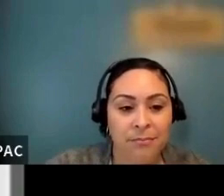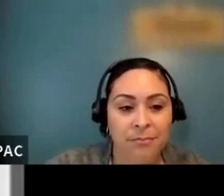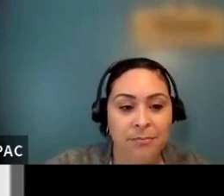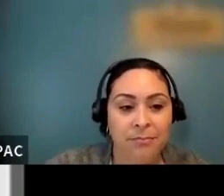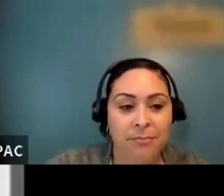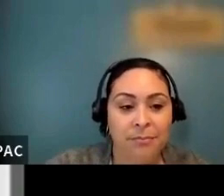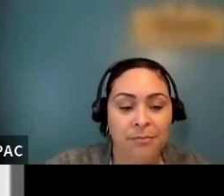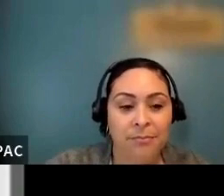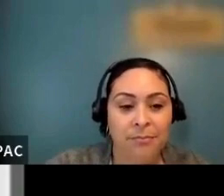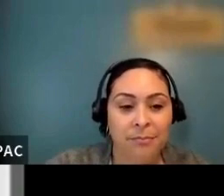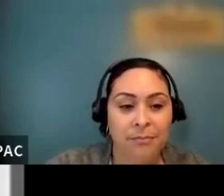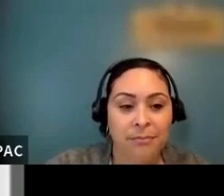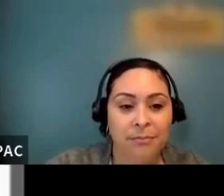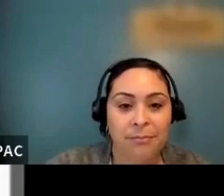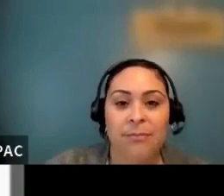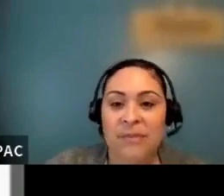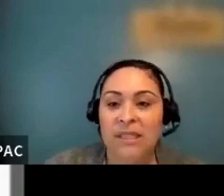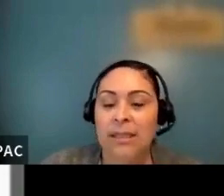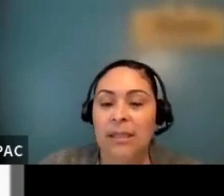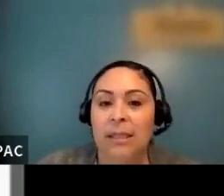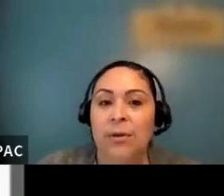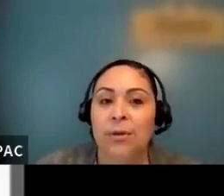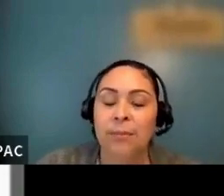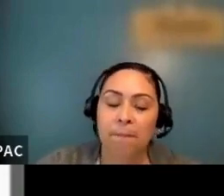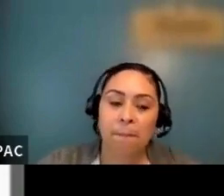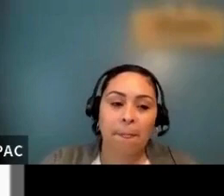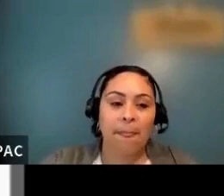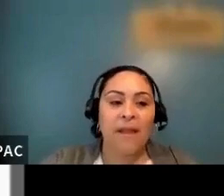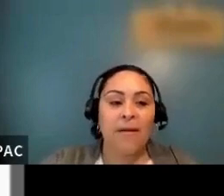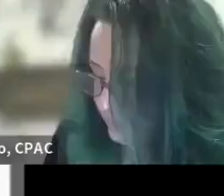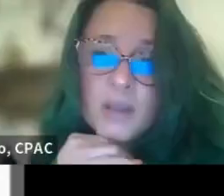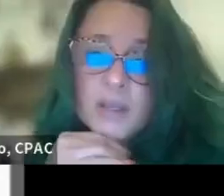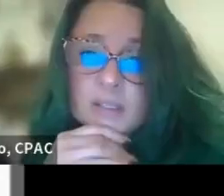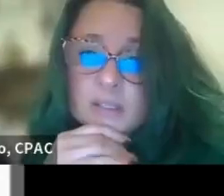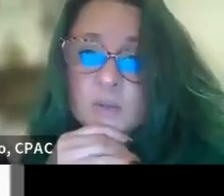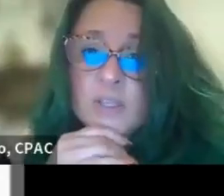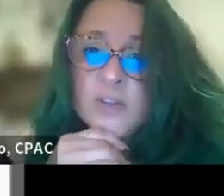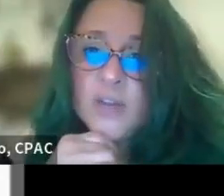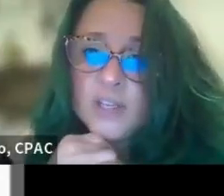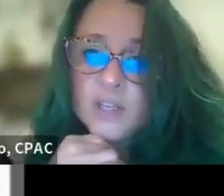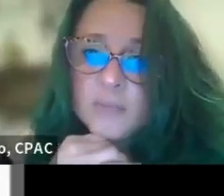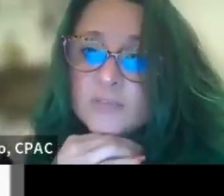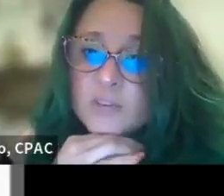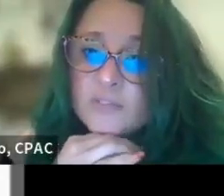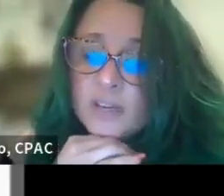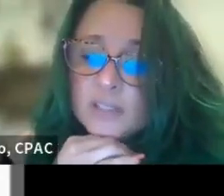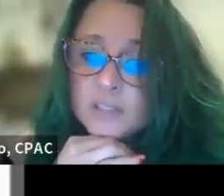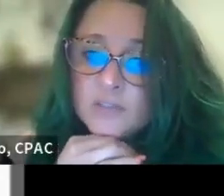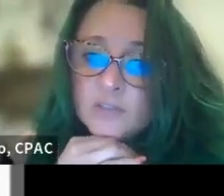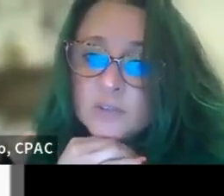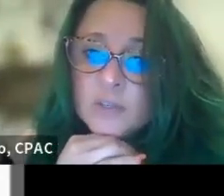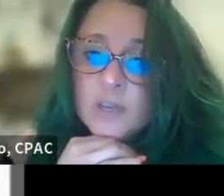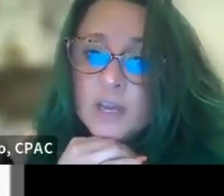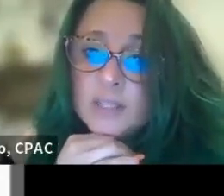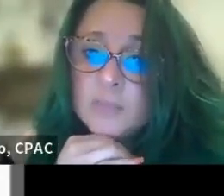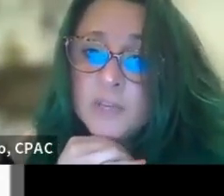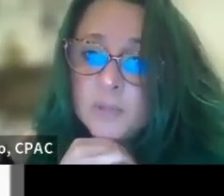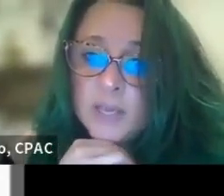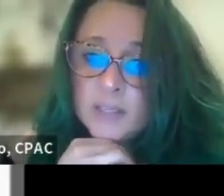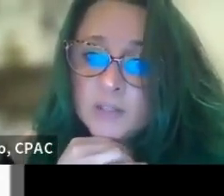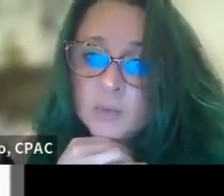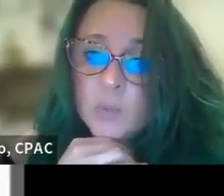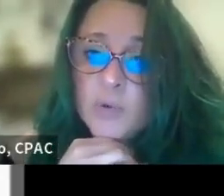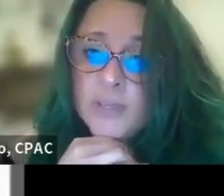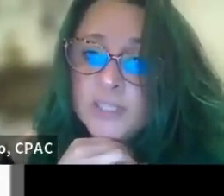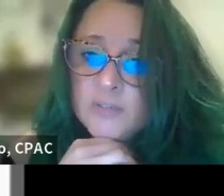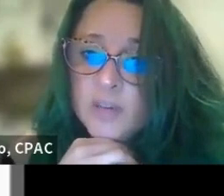过其他的一些机构收到一些经济上资源的，他们也需要提供服务。接下